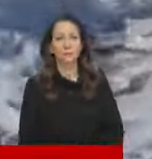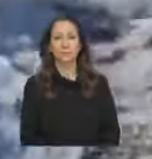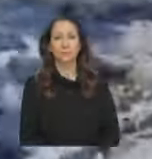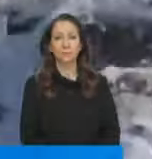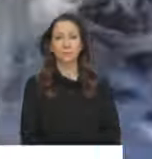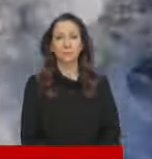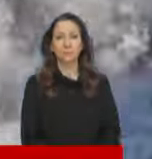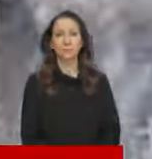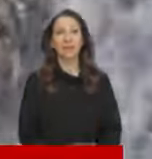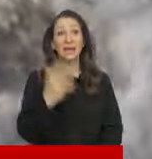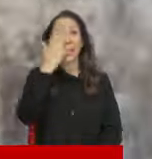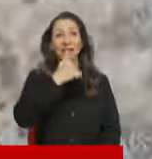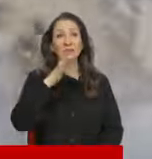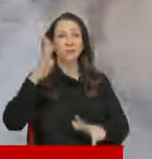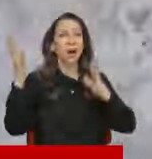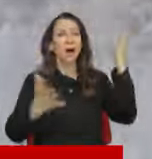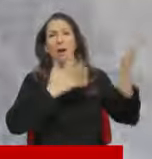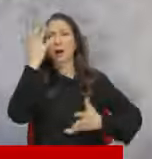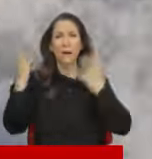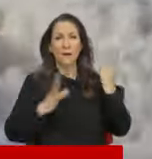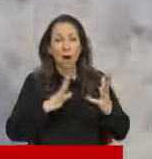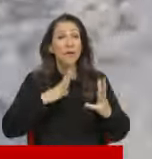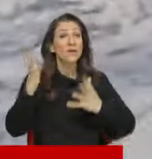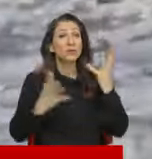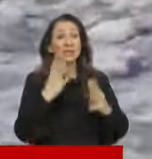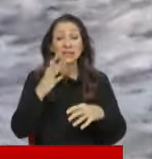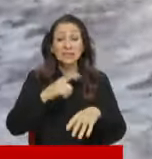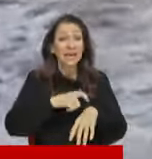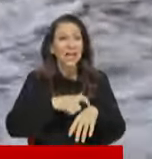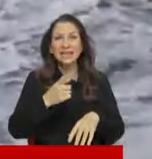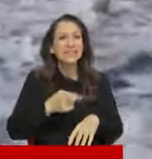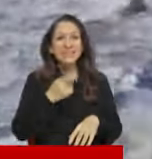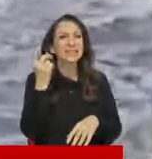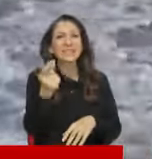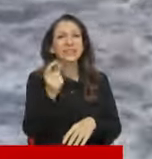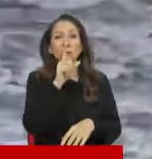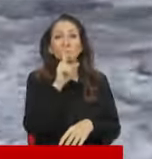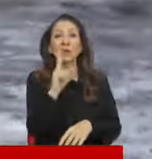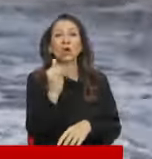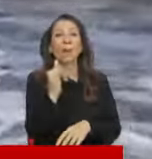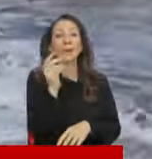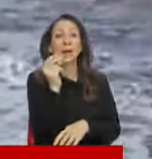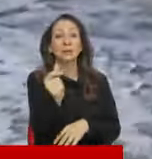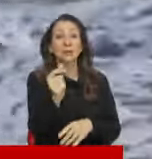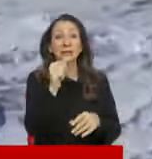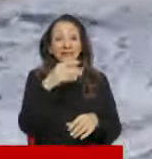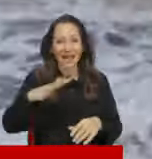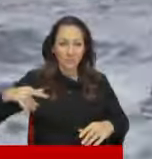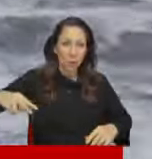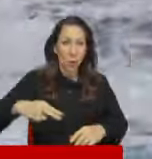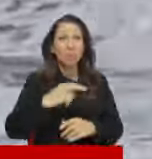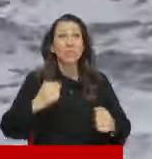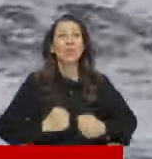düştü Karadeniz'de ise fırtına vardı fırtınanın saatteki hızı 102 kilometreyi buldu sahil yolunda dev